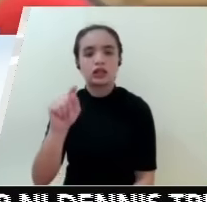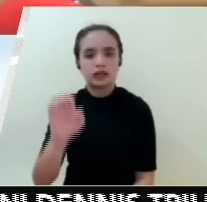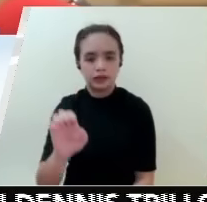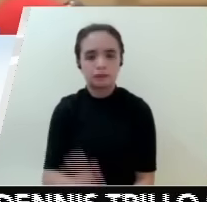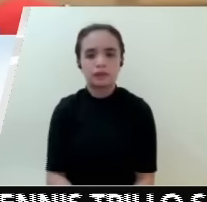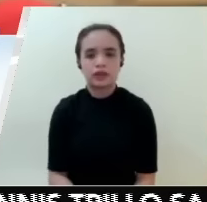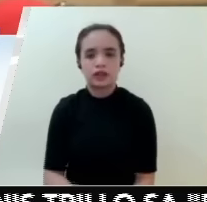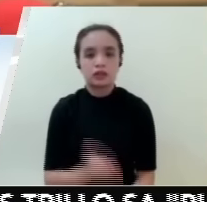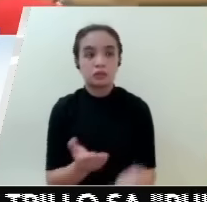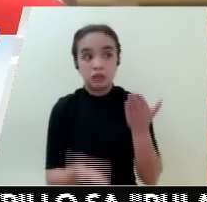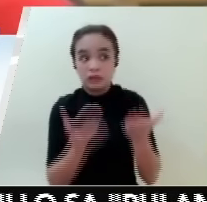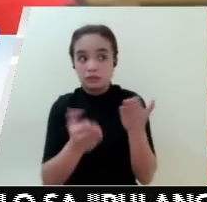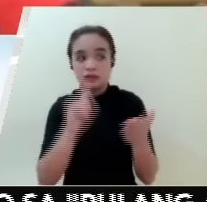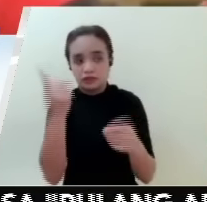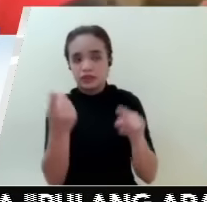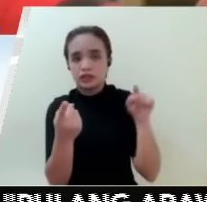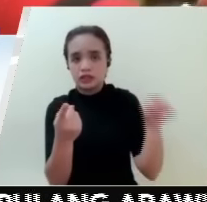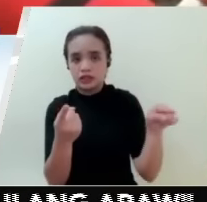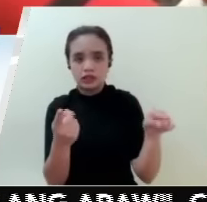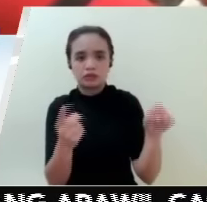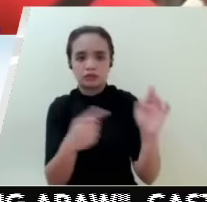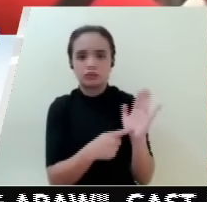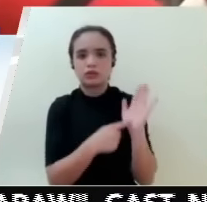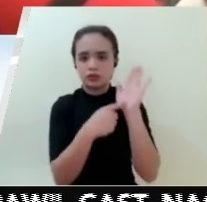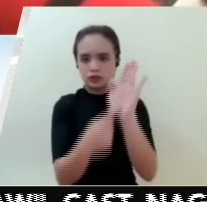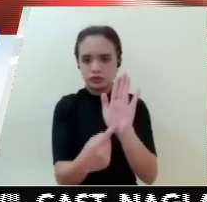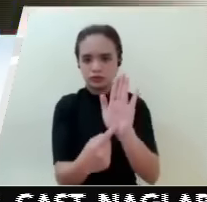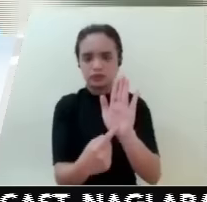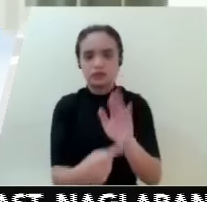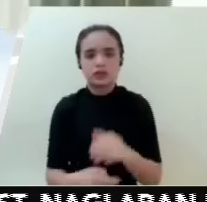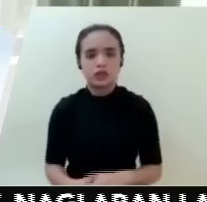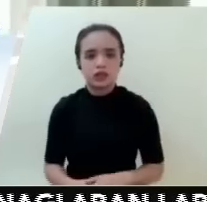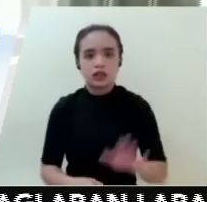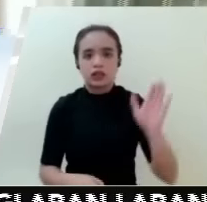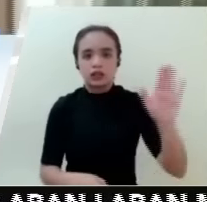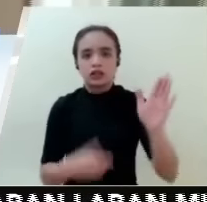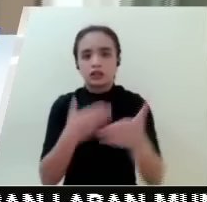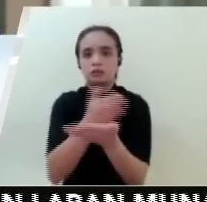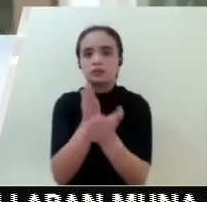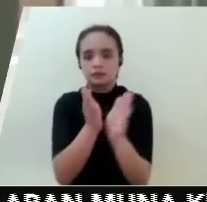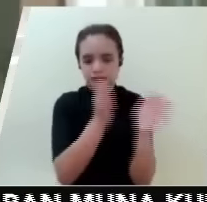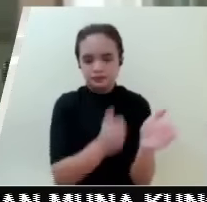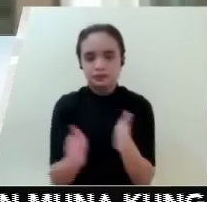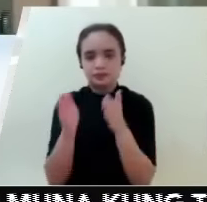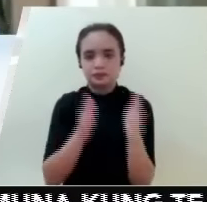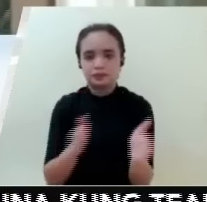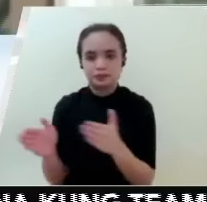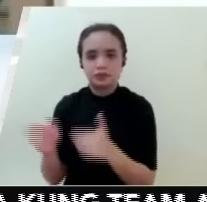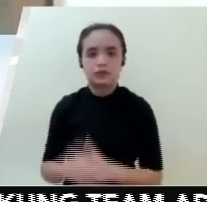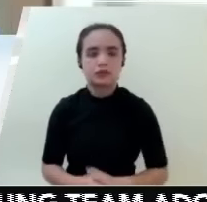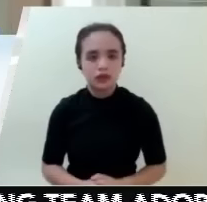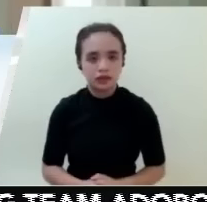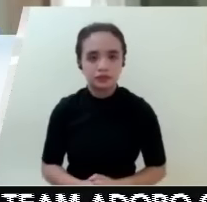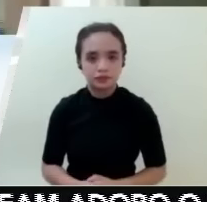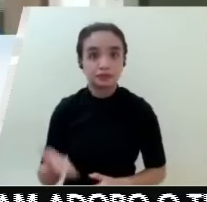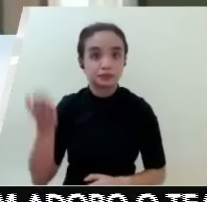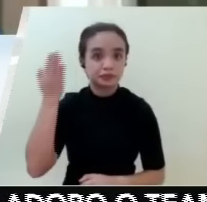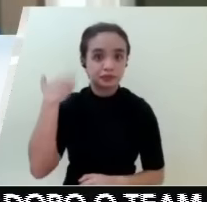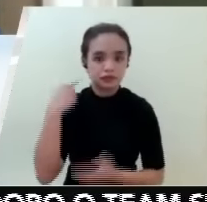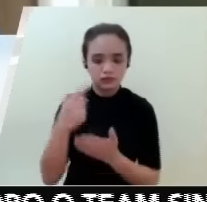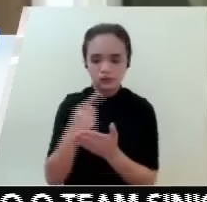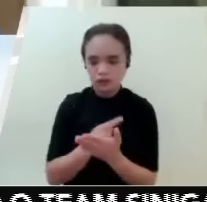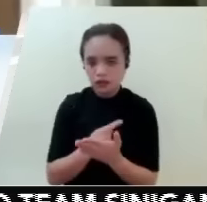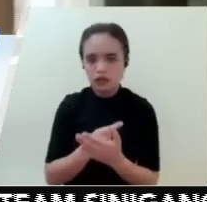muna yung unang-una magpresenta ng kanilang catch-up plan. Sa mga nakalipas na araw, umugong ang usap-usapan ng